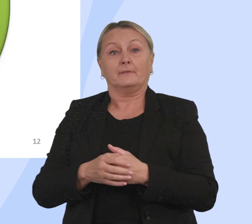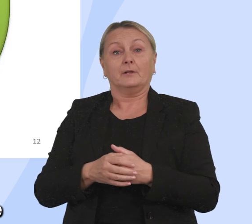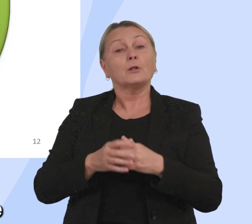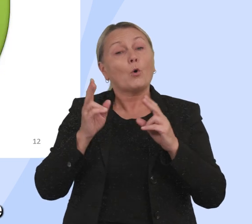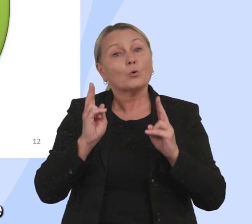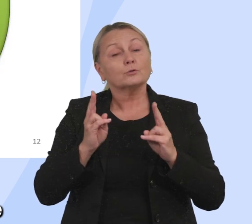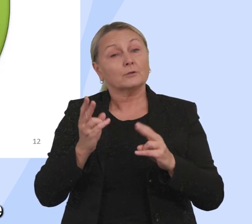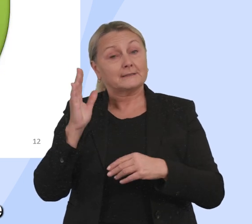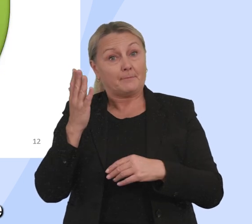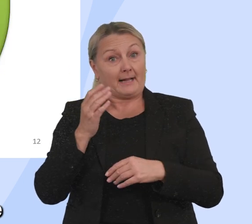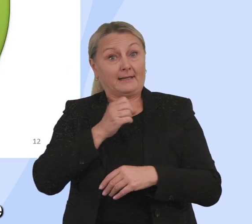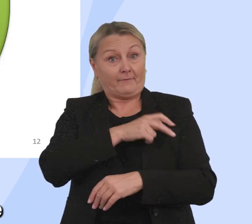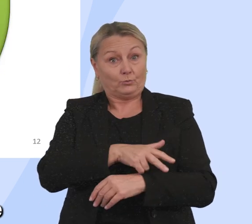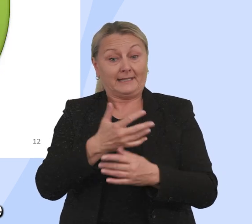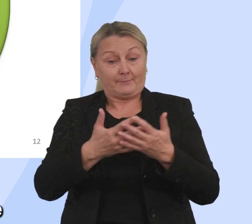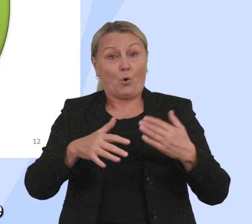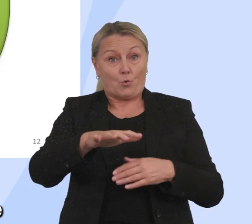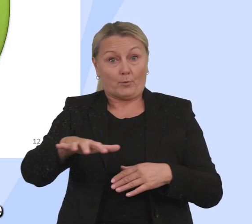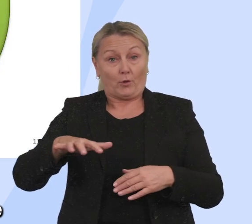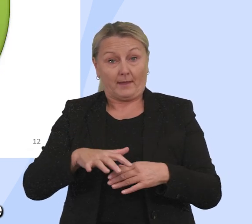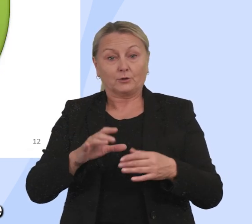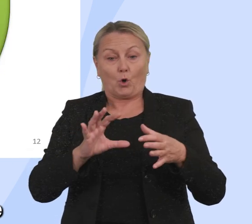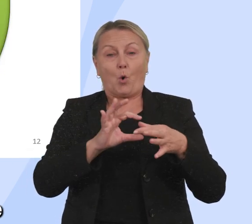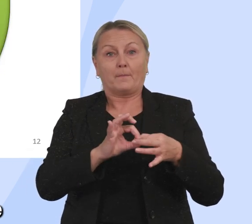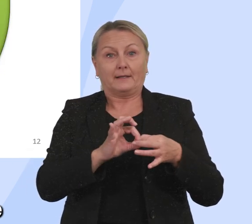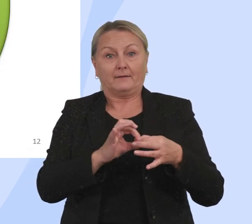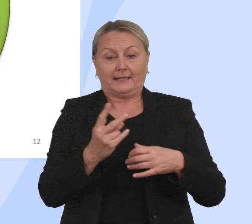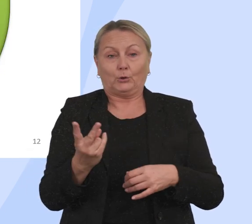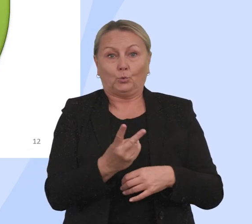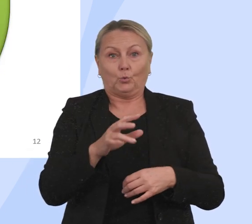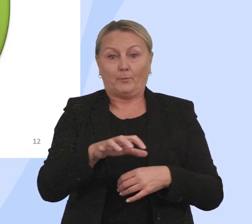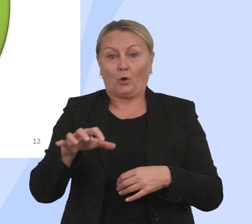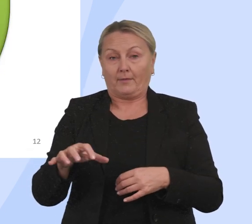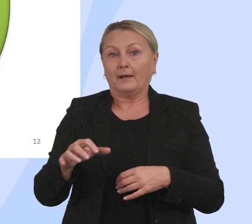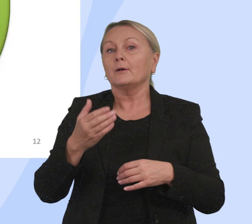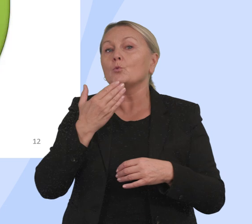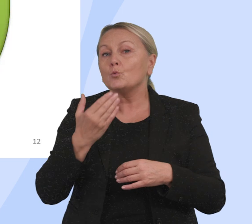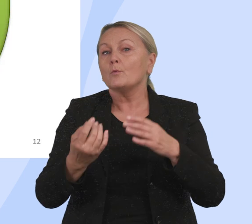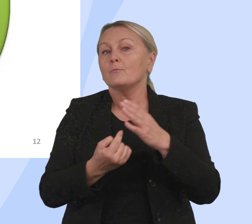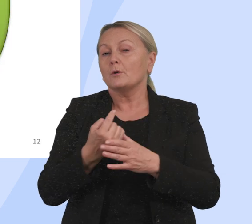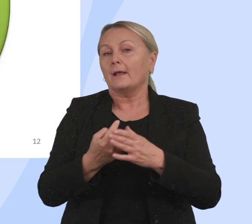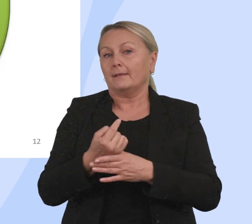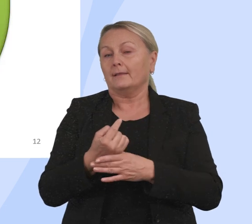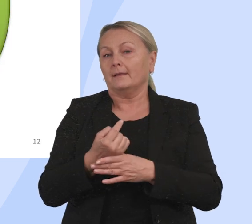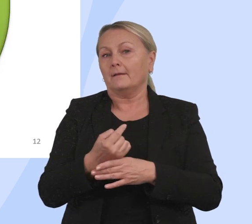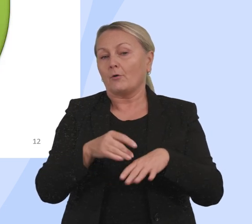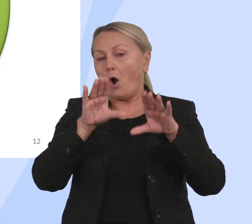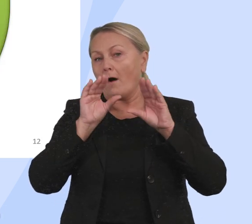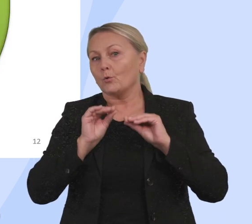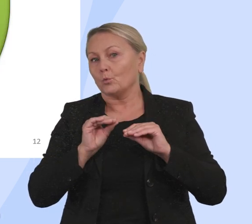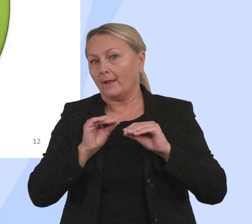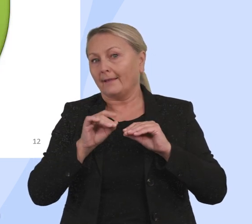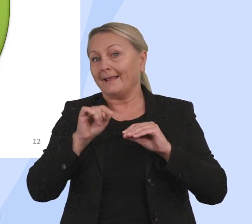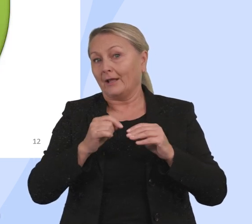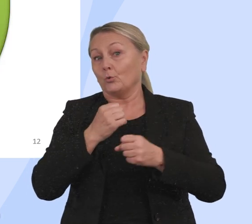sprogområdene, så den kobling af de to områder giver en stærk mulighed for at afkode det her, du gør her. Det er